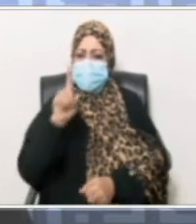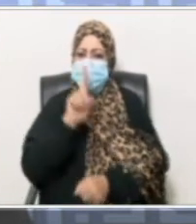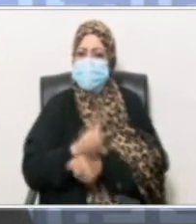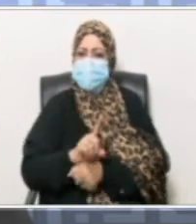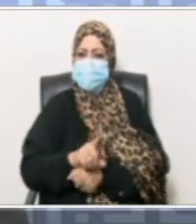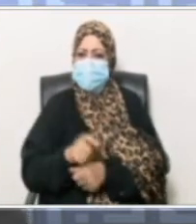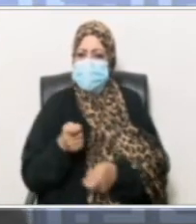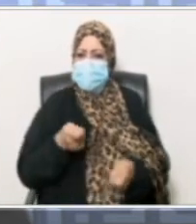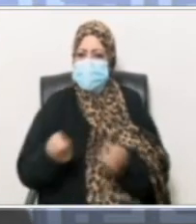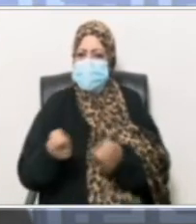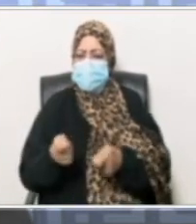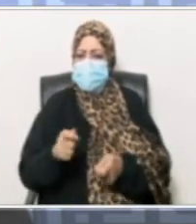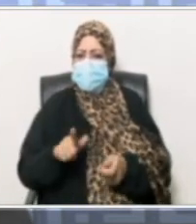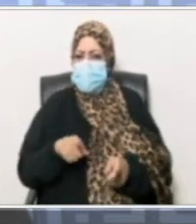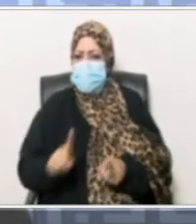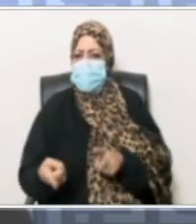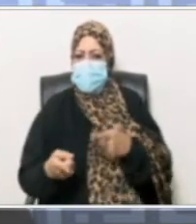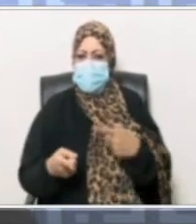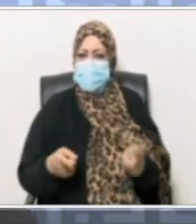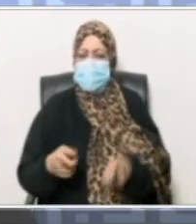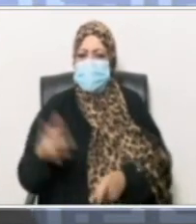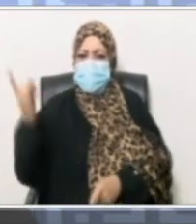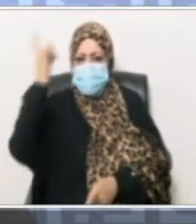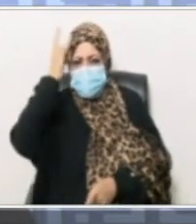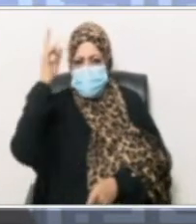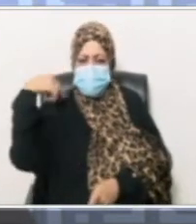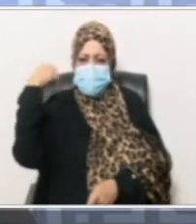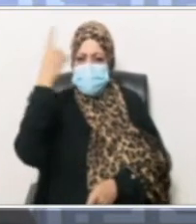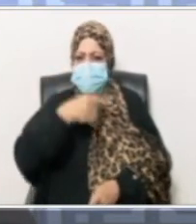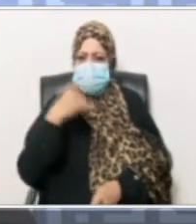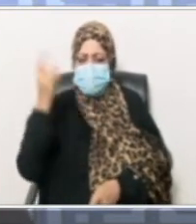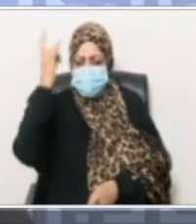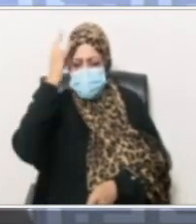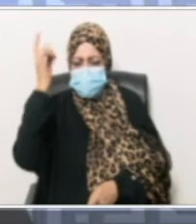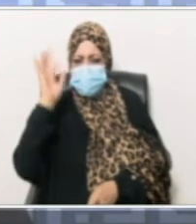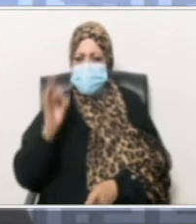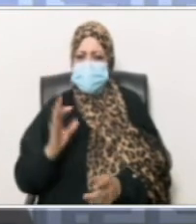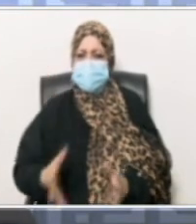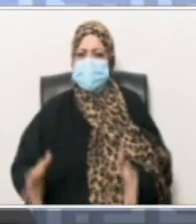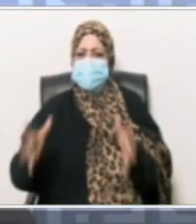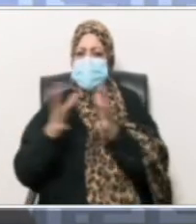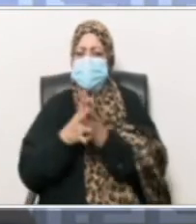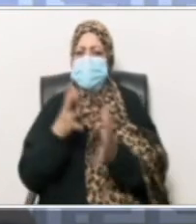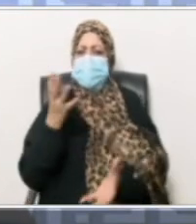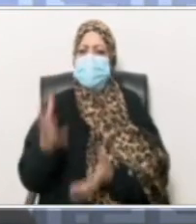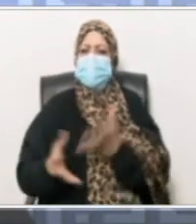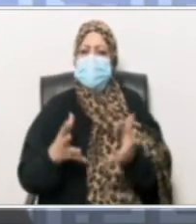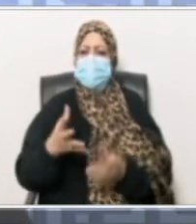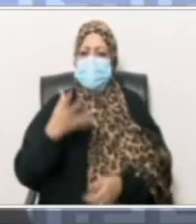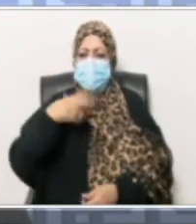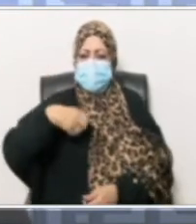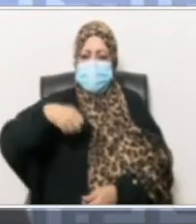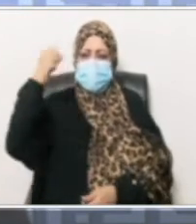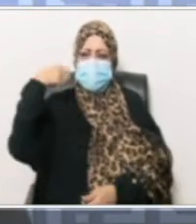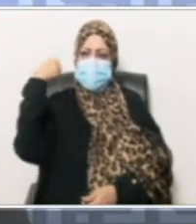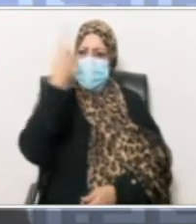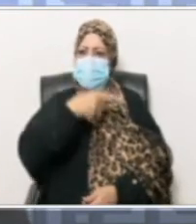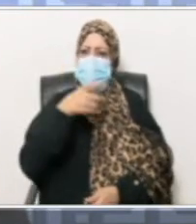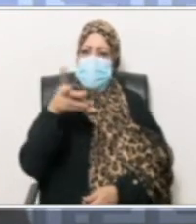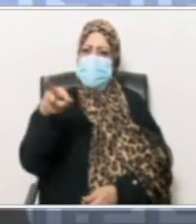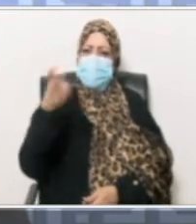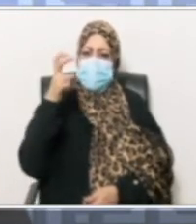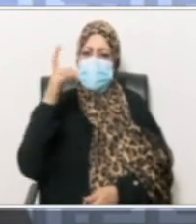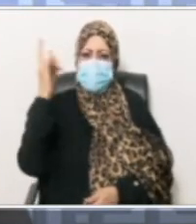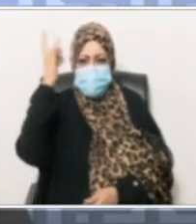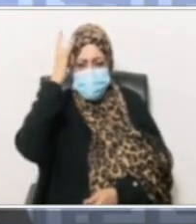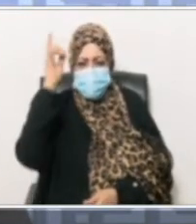ربي قال شجرة الزقوم التي في جهنم، قال طلعها كأنه رؤوس الشياطين. حتى أنتم يا ساسة الآن اللي شديتوا في